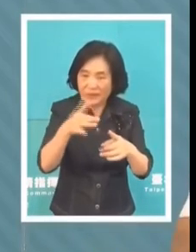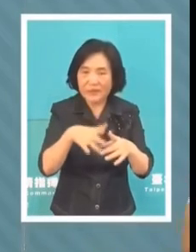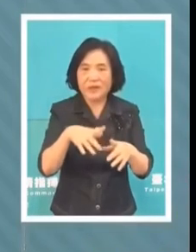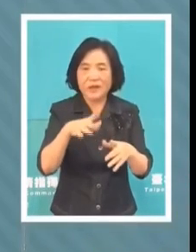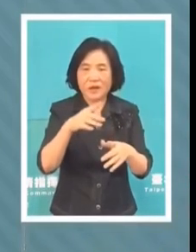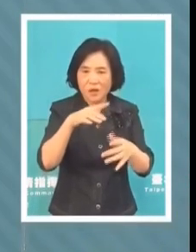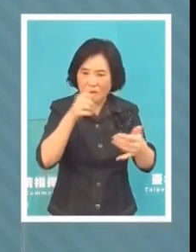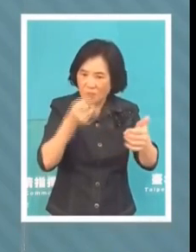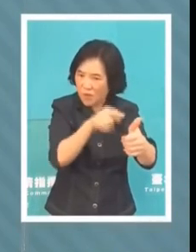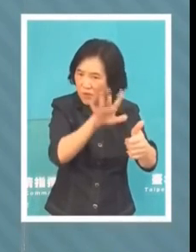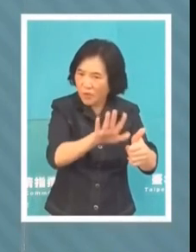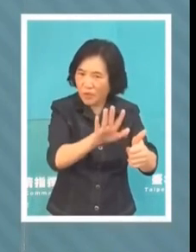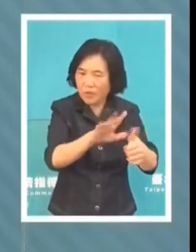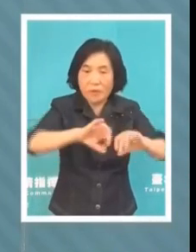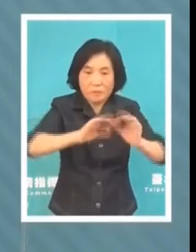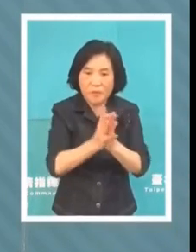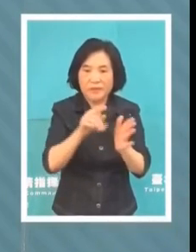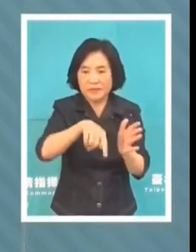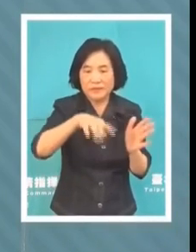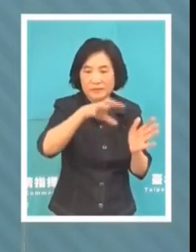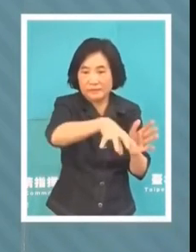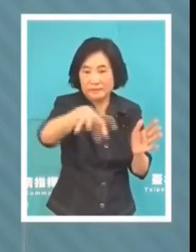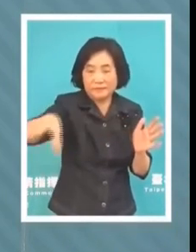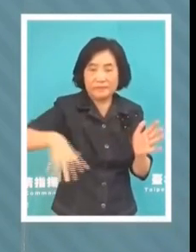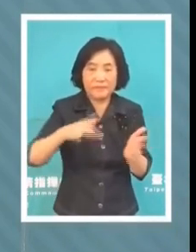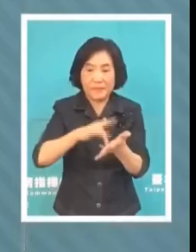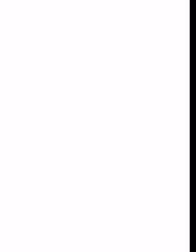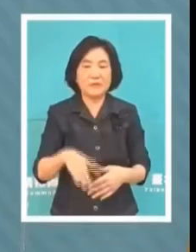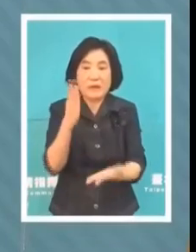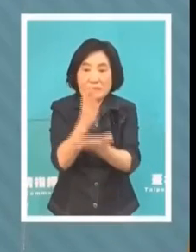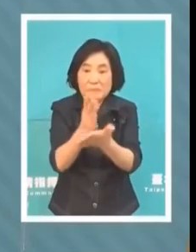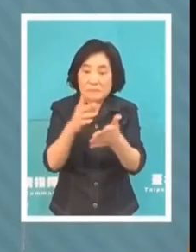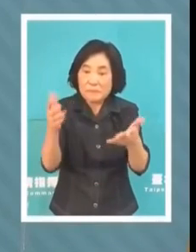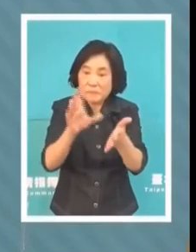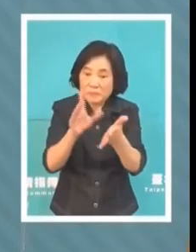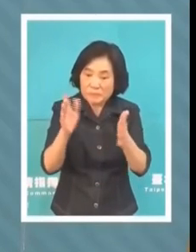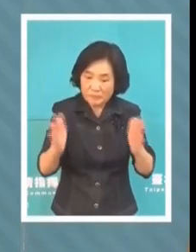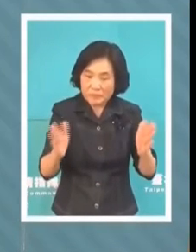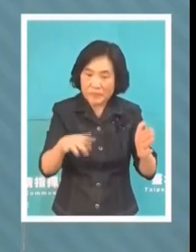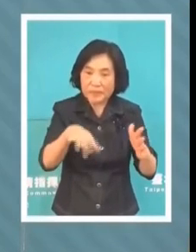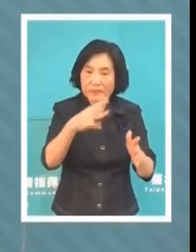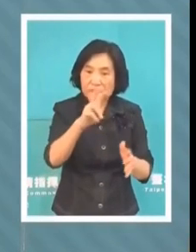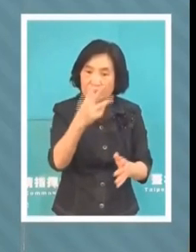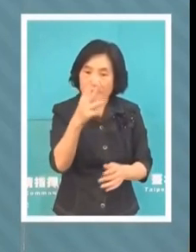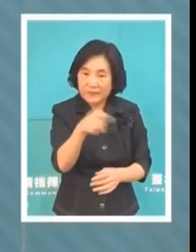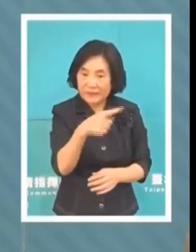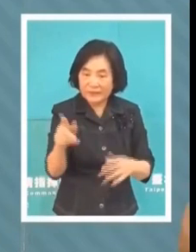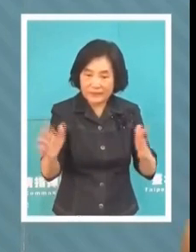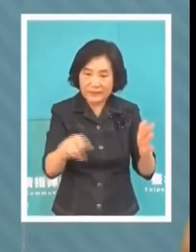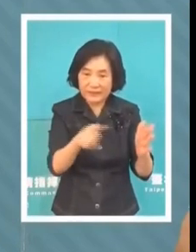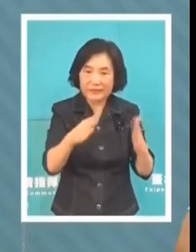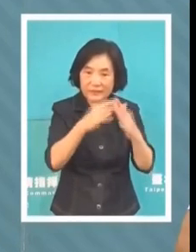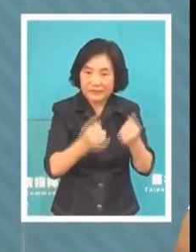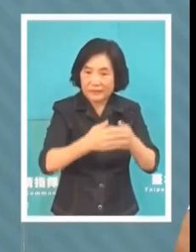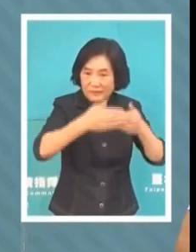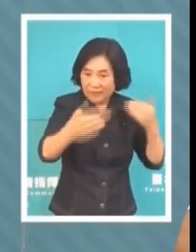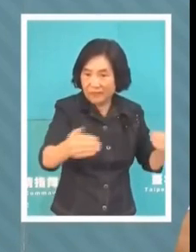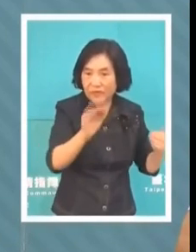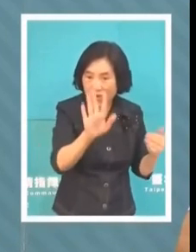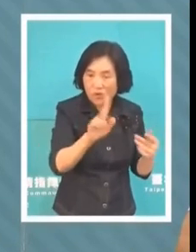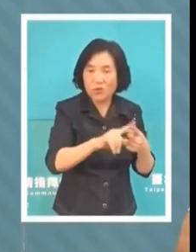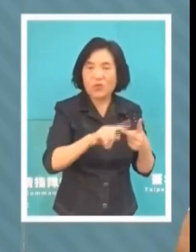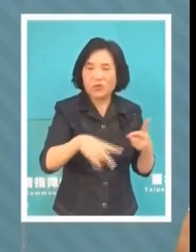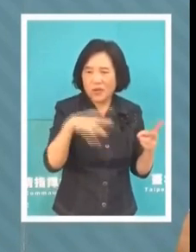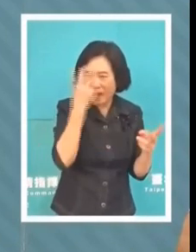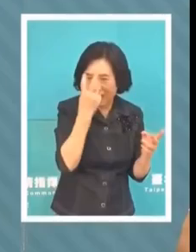马上工地的4个标。全部停工，这428位啊居家隔离啊，